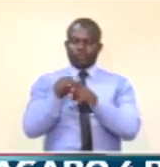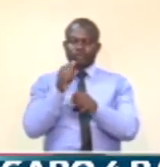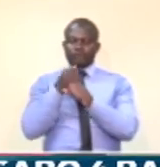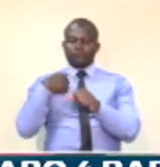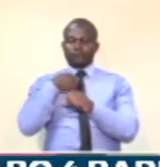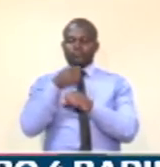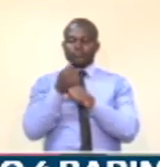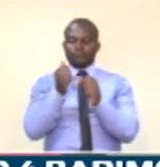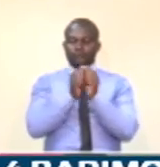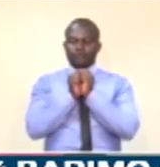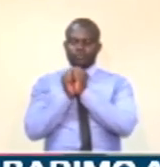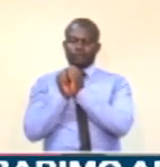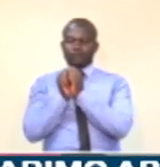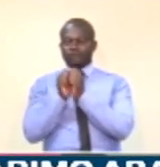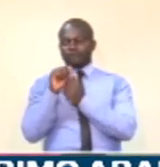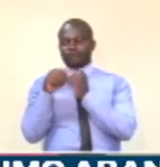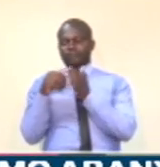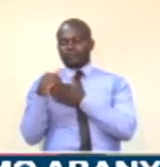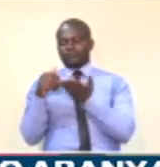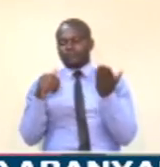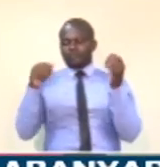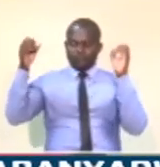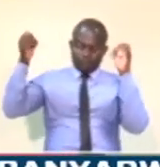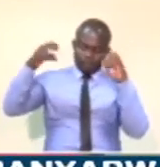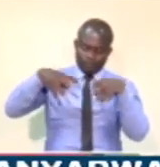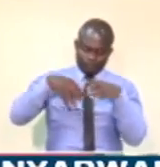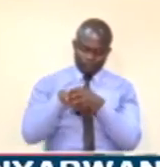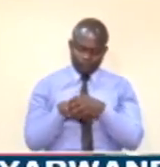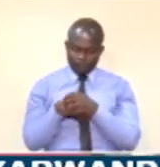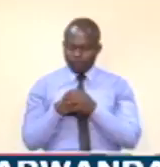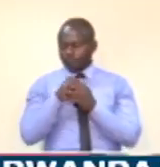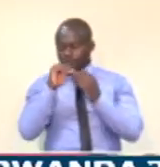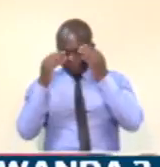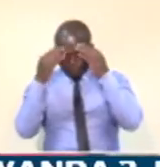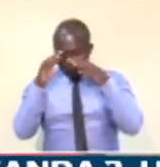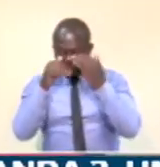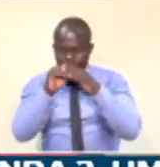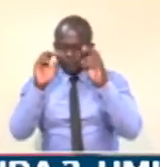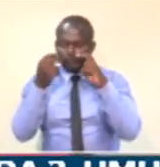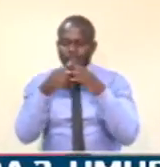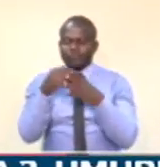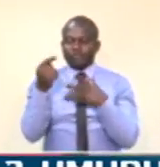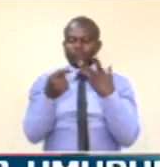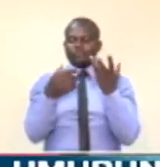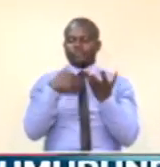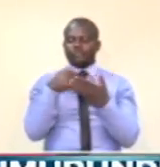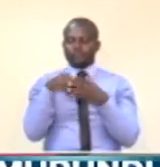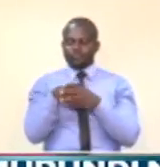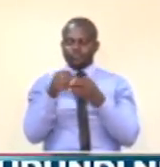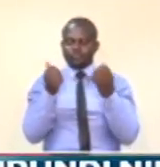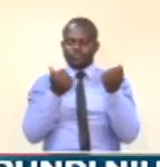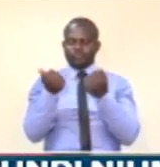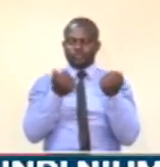dukorana turazamukana I Kigali ntazi yuko ibyo bintu babifite mu modoka